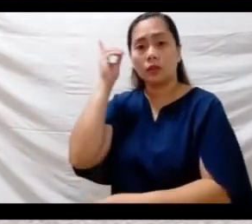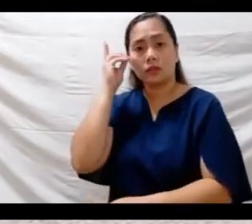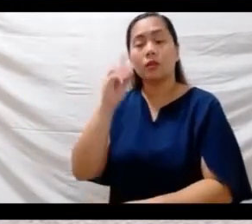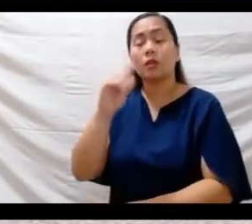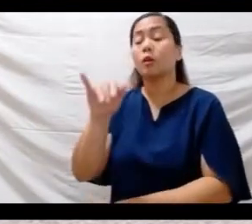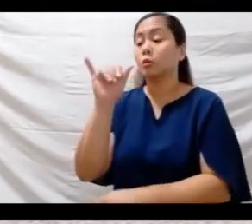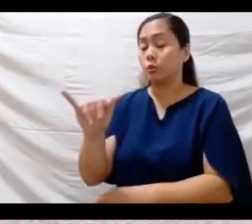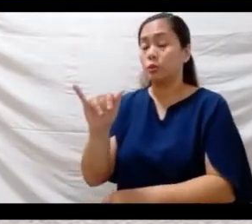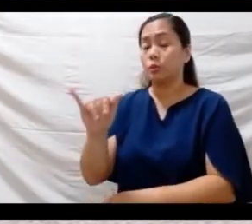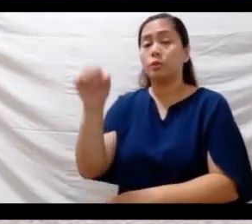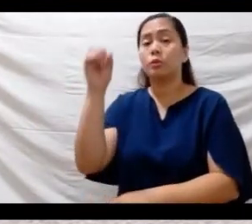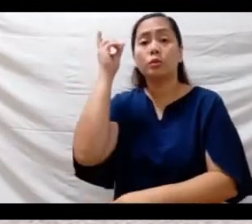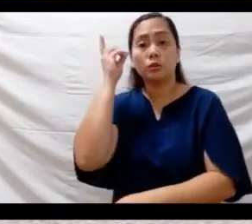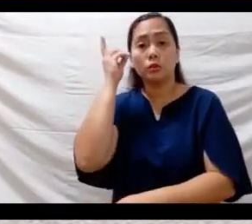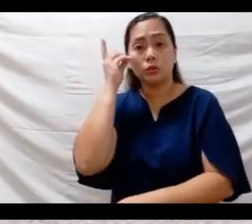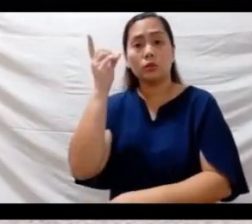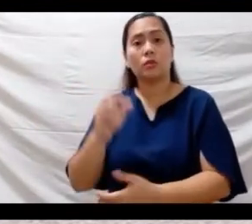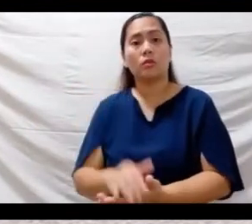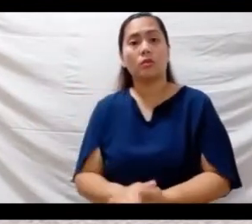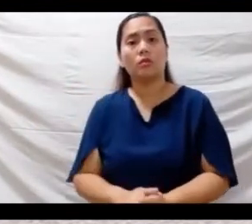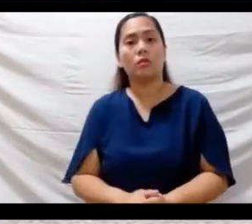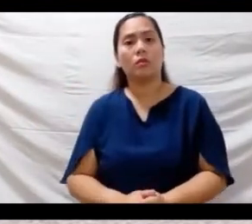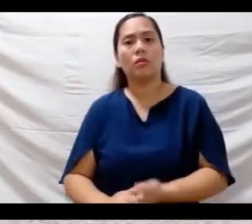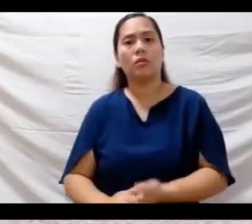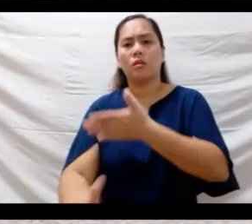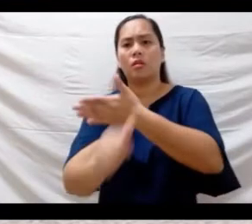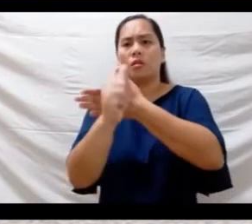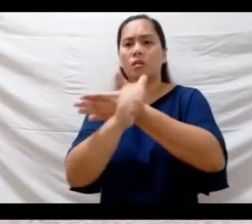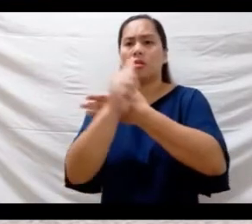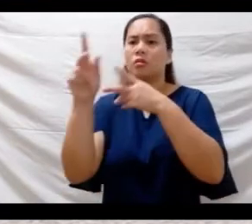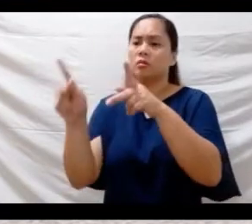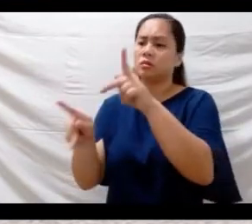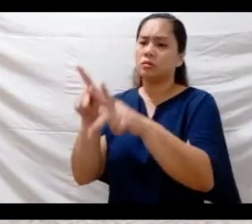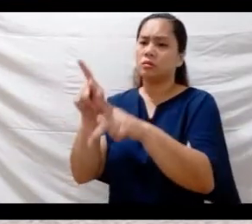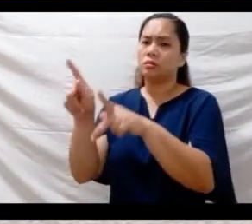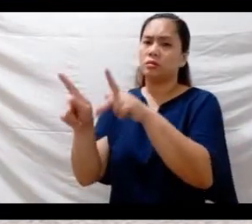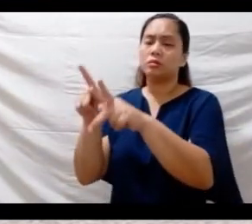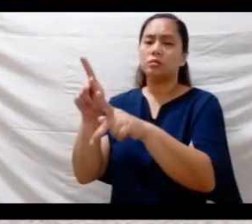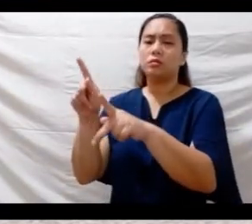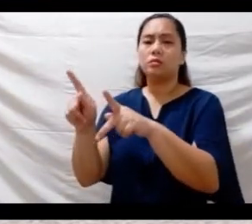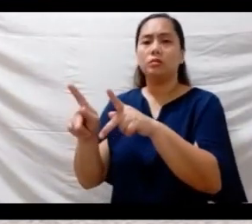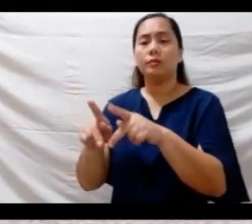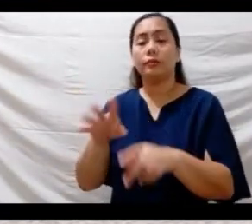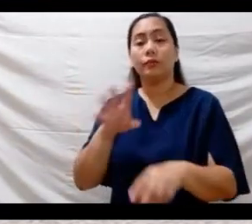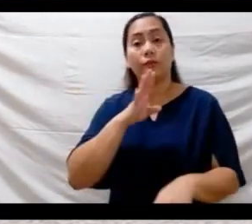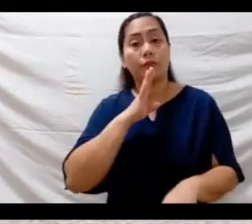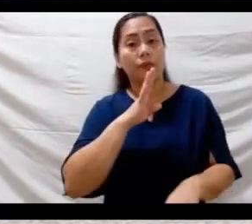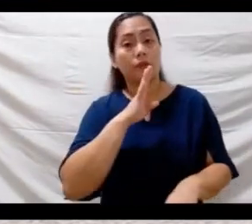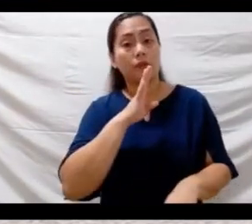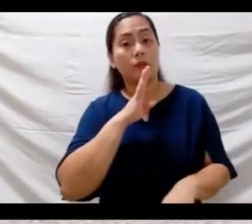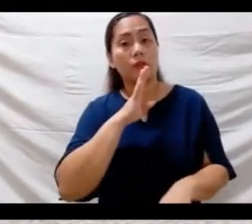naman, mapanganib na ito sa mga mamamayan. Tugon ng kanyang kuya.